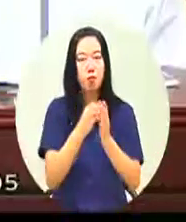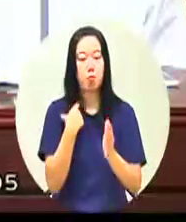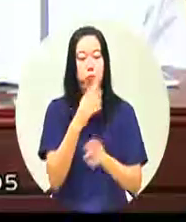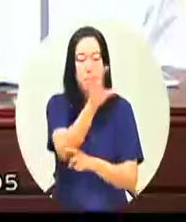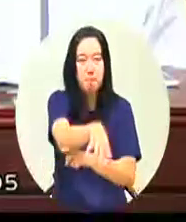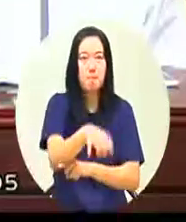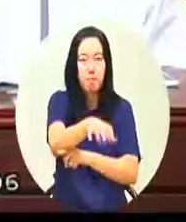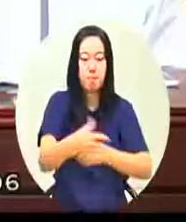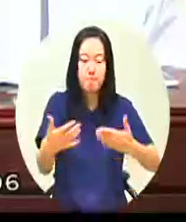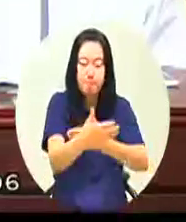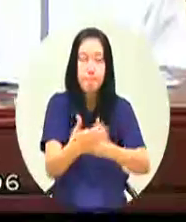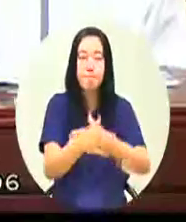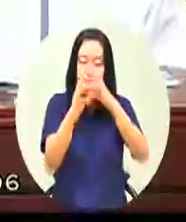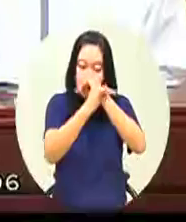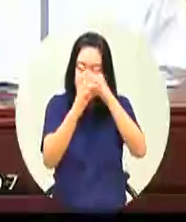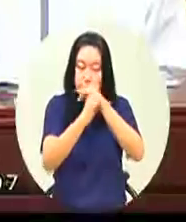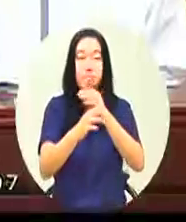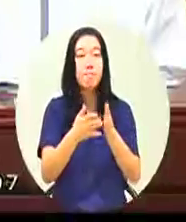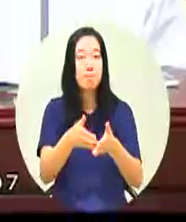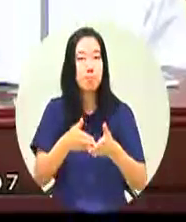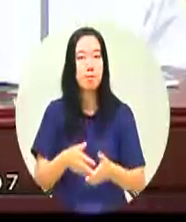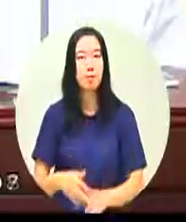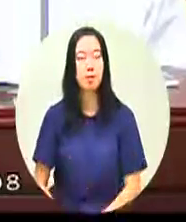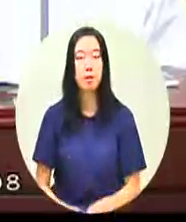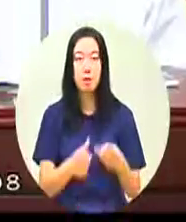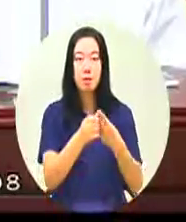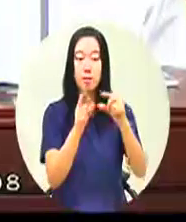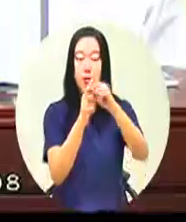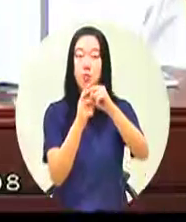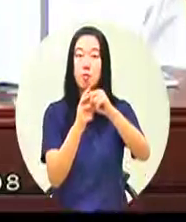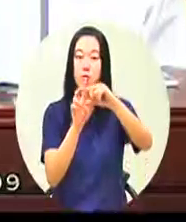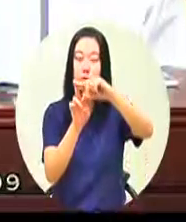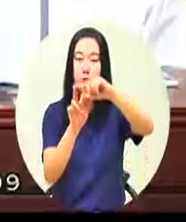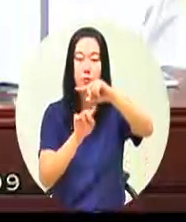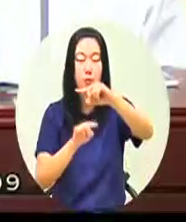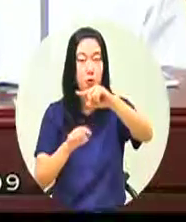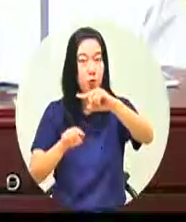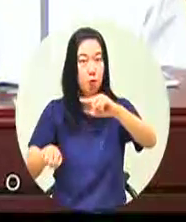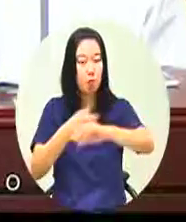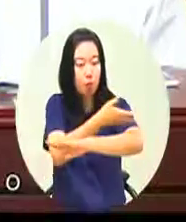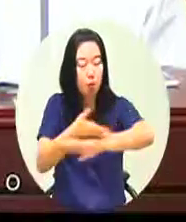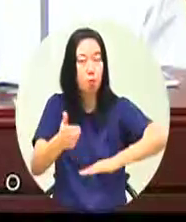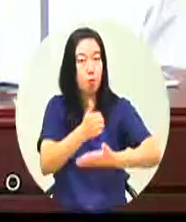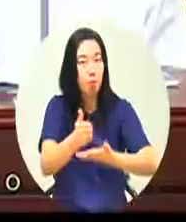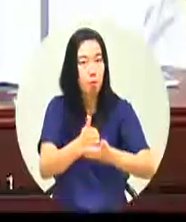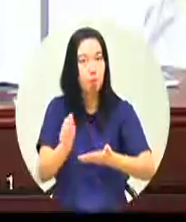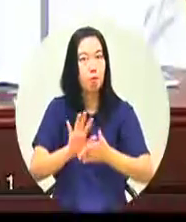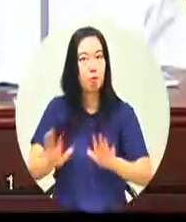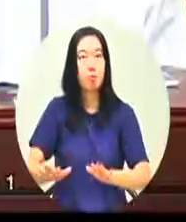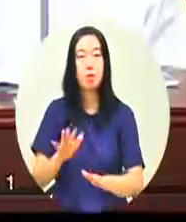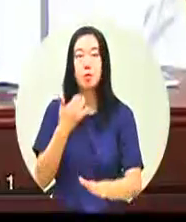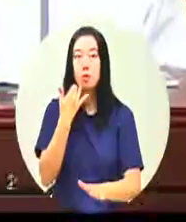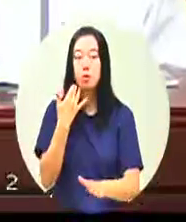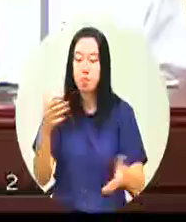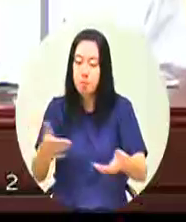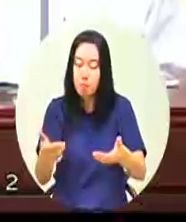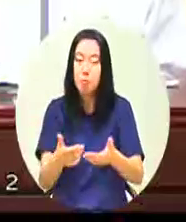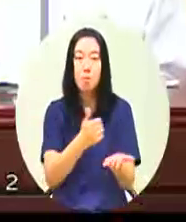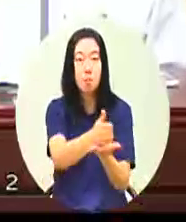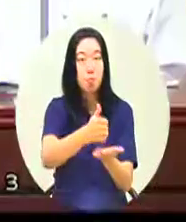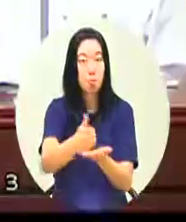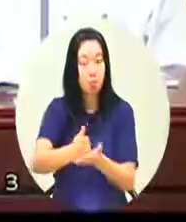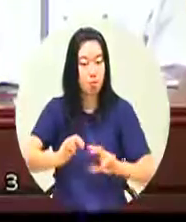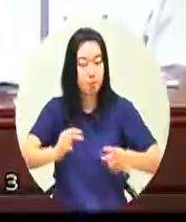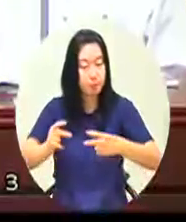主要原因是中云排水，中云排水其实我们目前水利局在改善， 末端有在改善， 对，改善完以后其实会